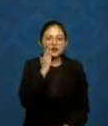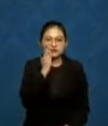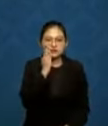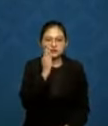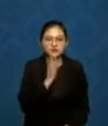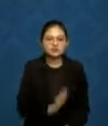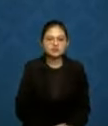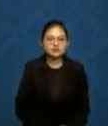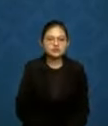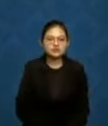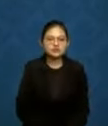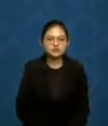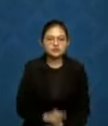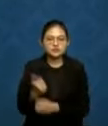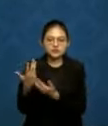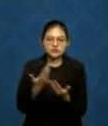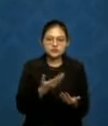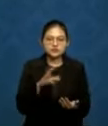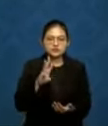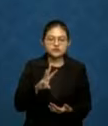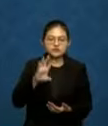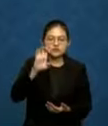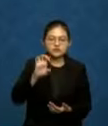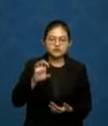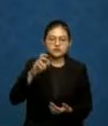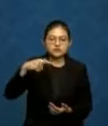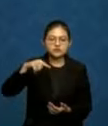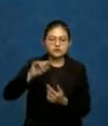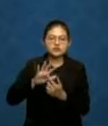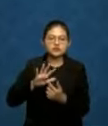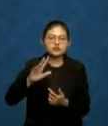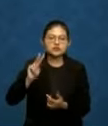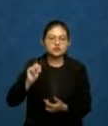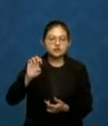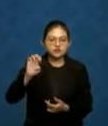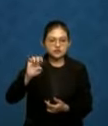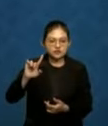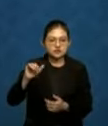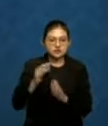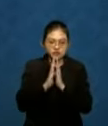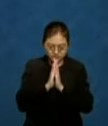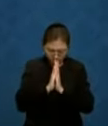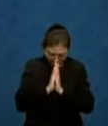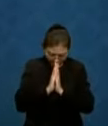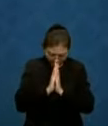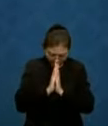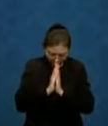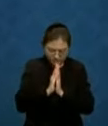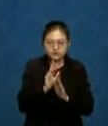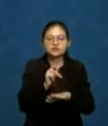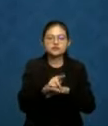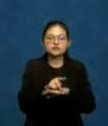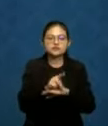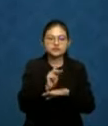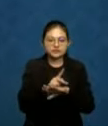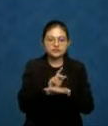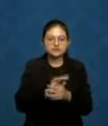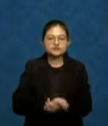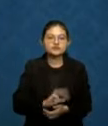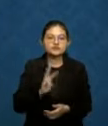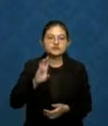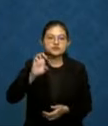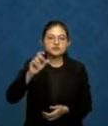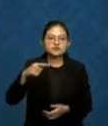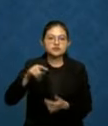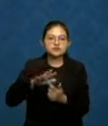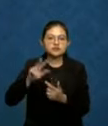เชิญท่านวิภานีภูคำวงศ์ครับกราบเรียนท่านประธานสภาที่เคารพดิฉันนางสาววิภานีภู